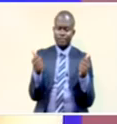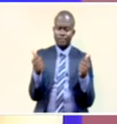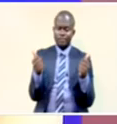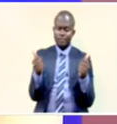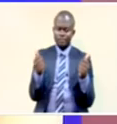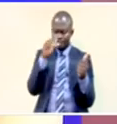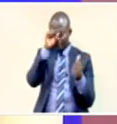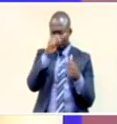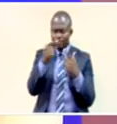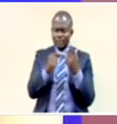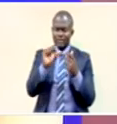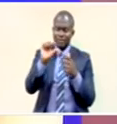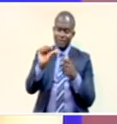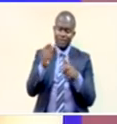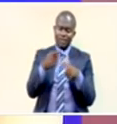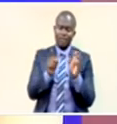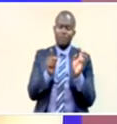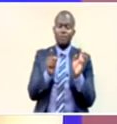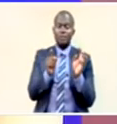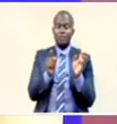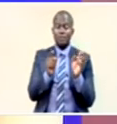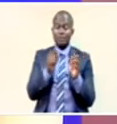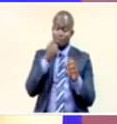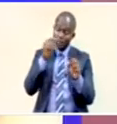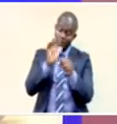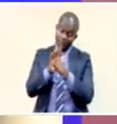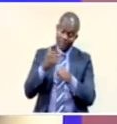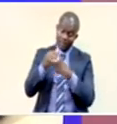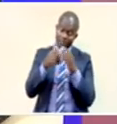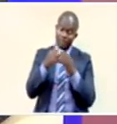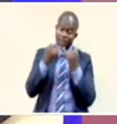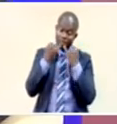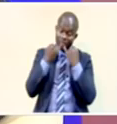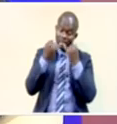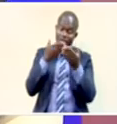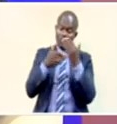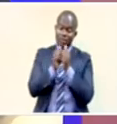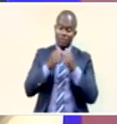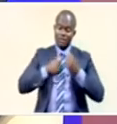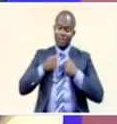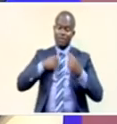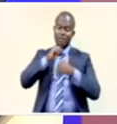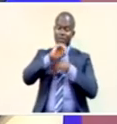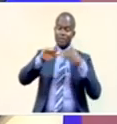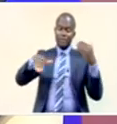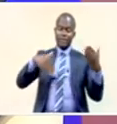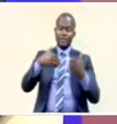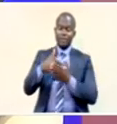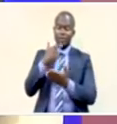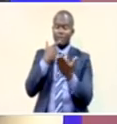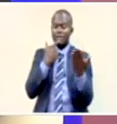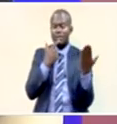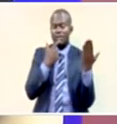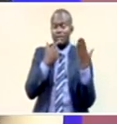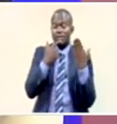cyari bikeya bikeya naho ubyo nabasezeranije nababwiye twavuganye n'abanyarwanda bose